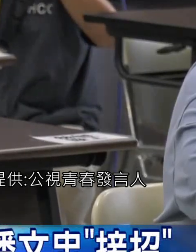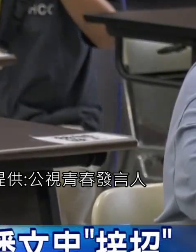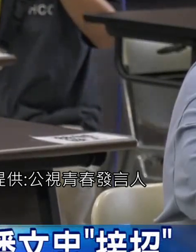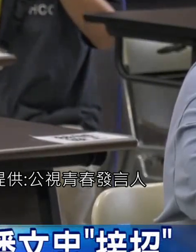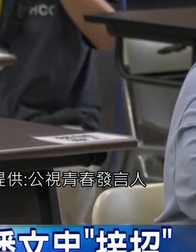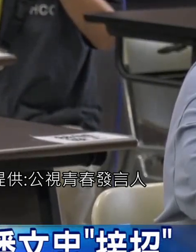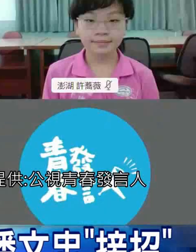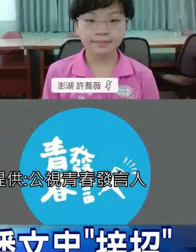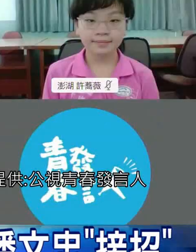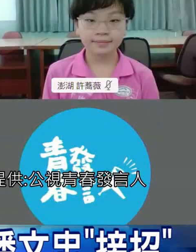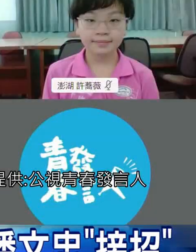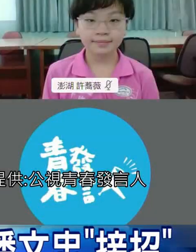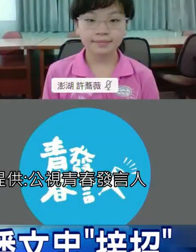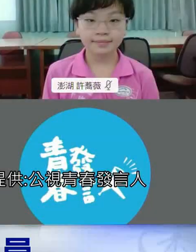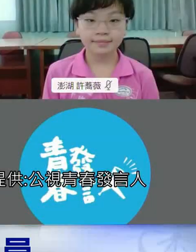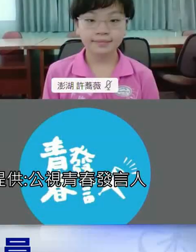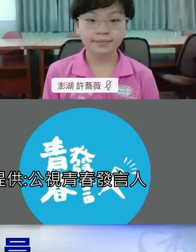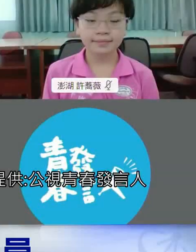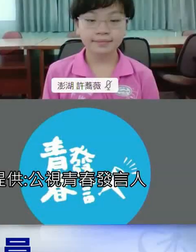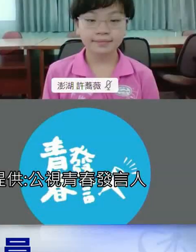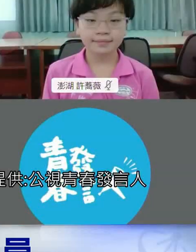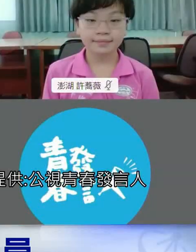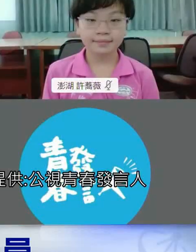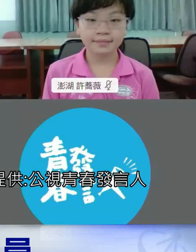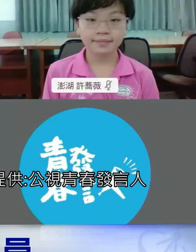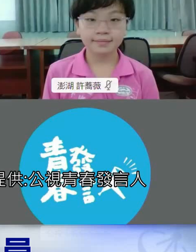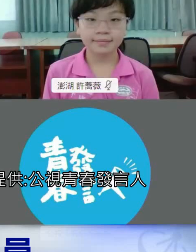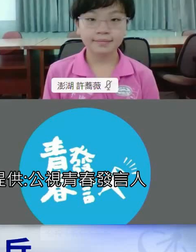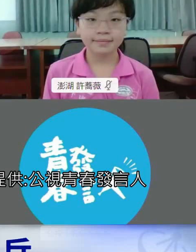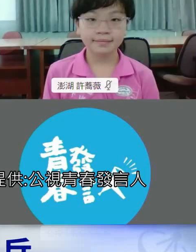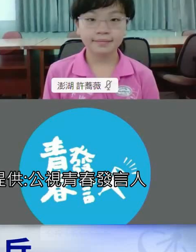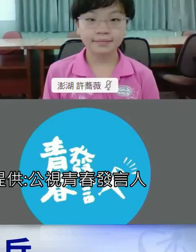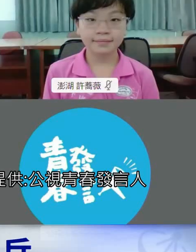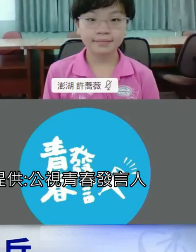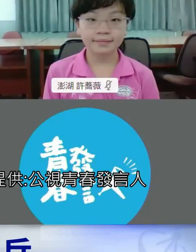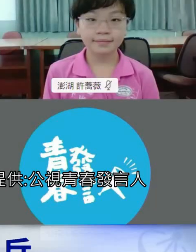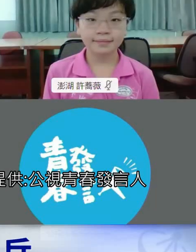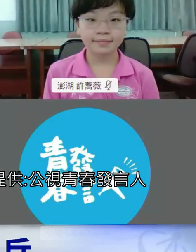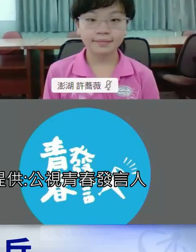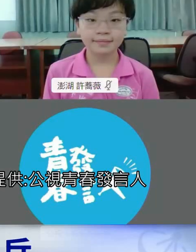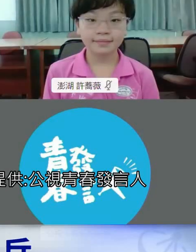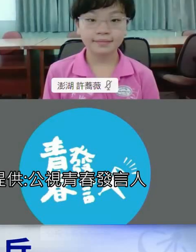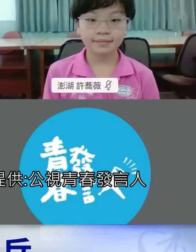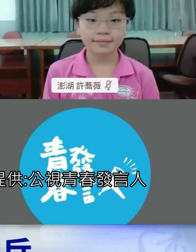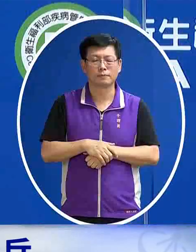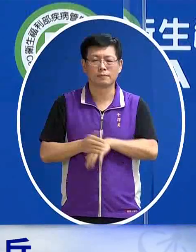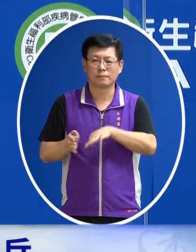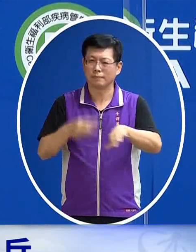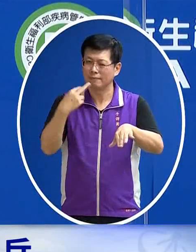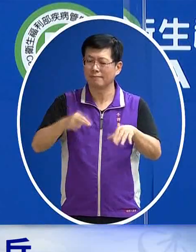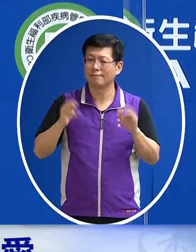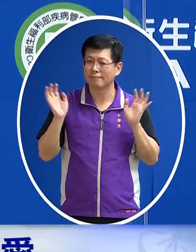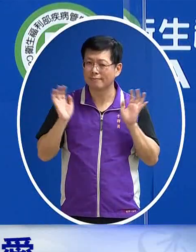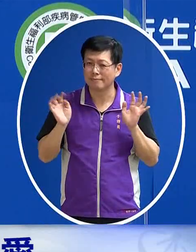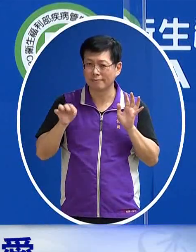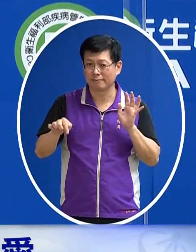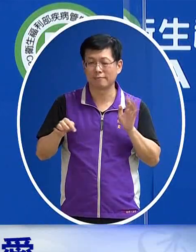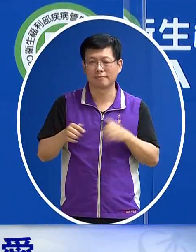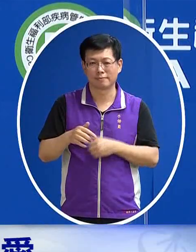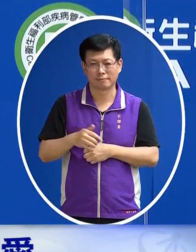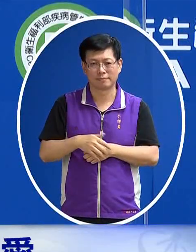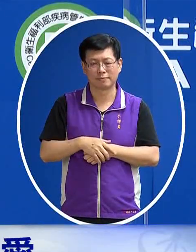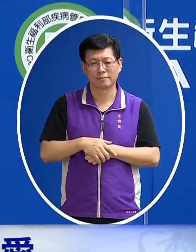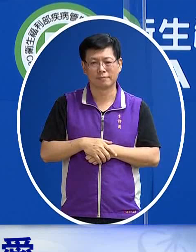中来接招。 你回家要做一个最好的先导员哦，就来一起来做防疫的小尖兵。 小朋友们哈，确实